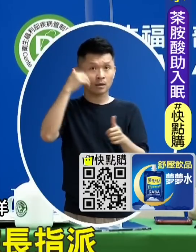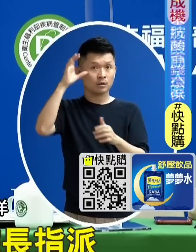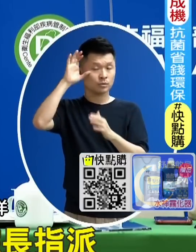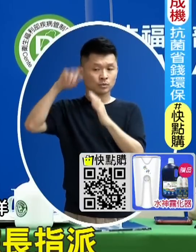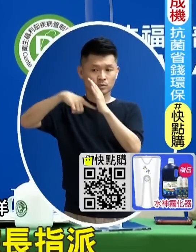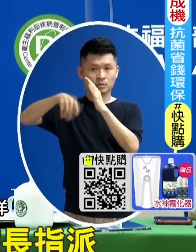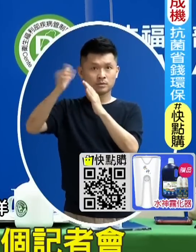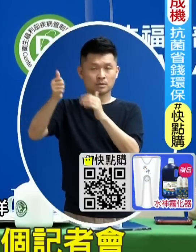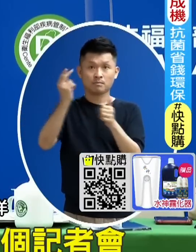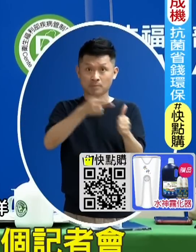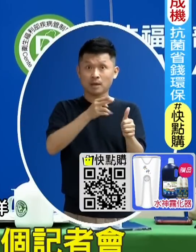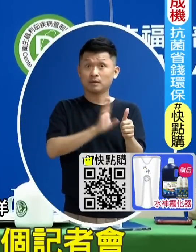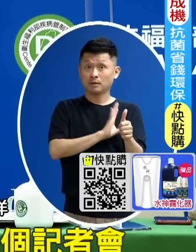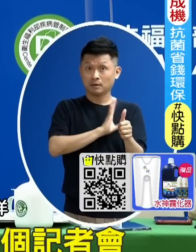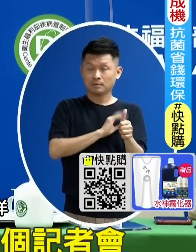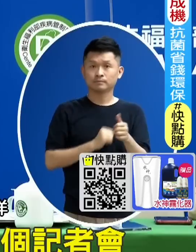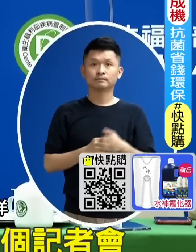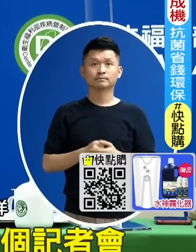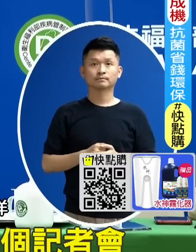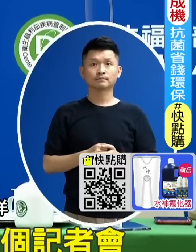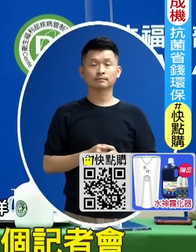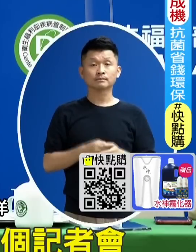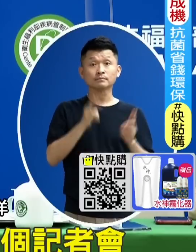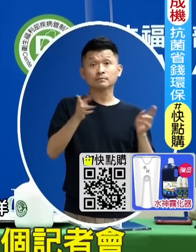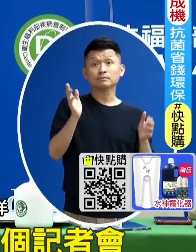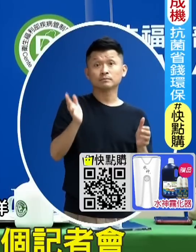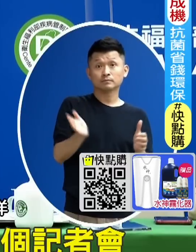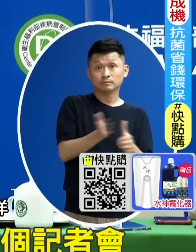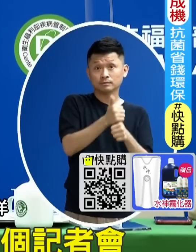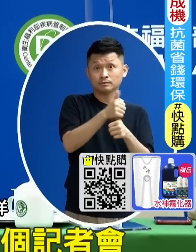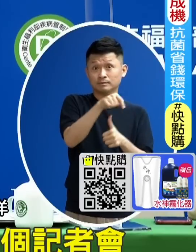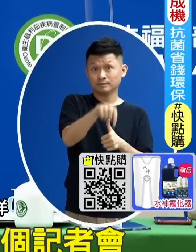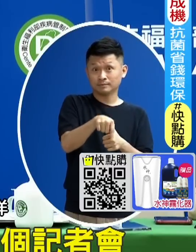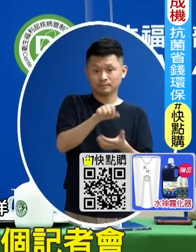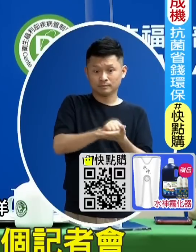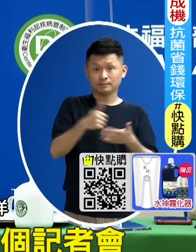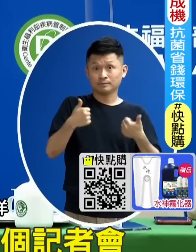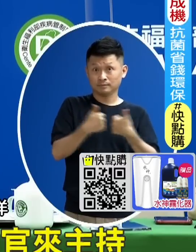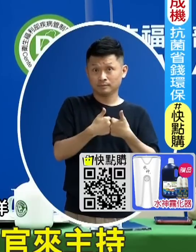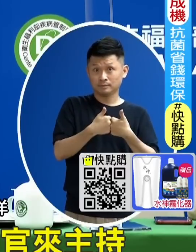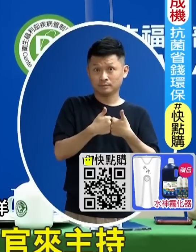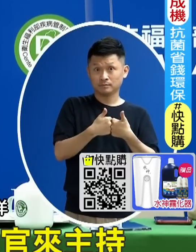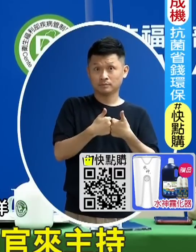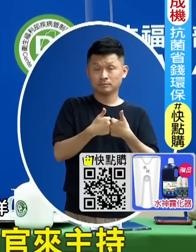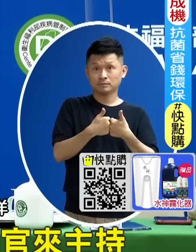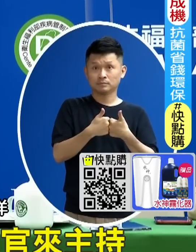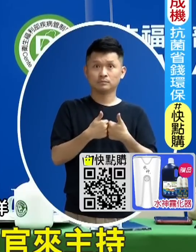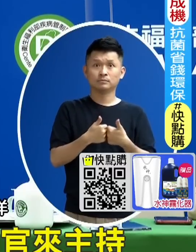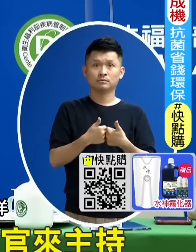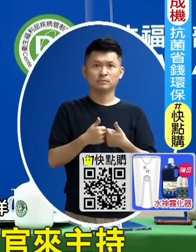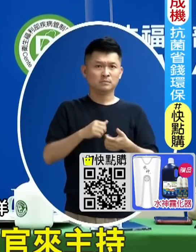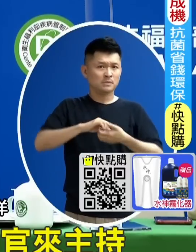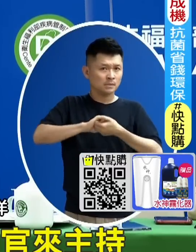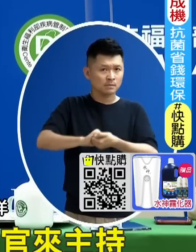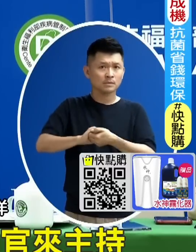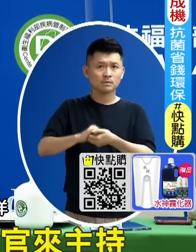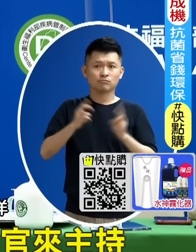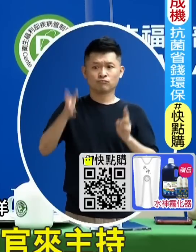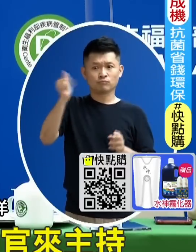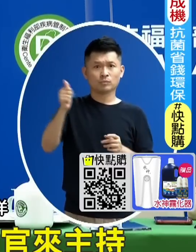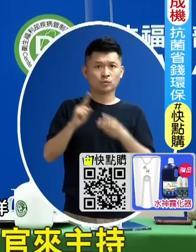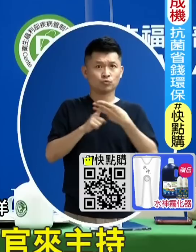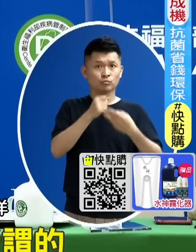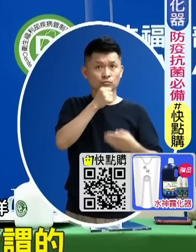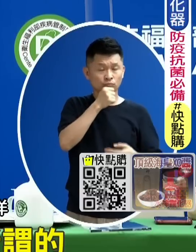指派哈，那至于说指挥中心的这个记者会也没有说一定是由指挥官来